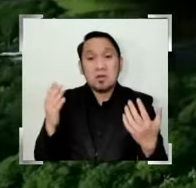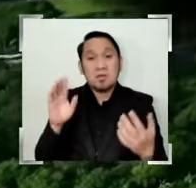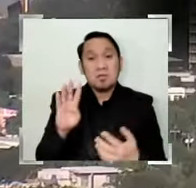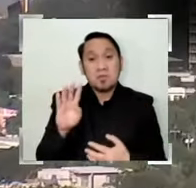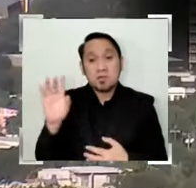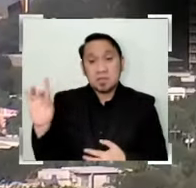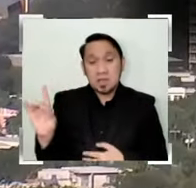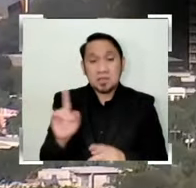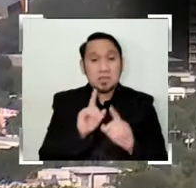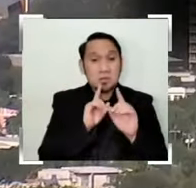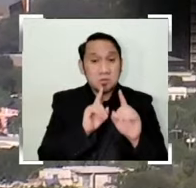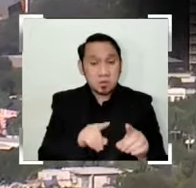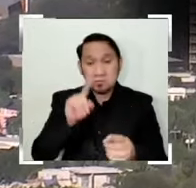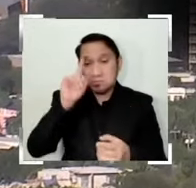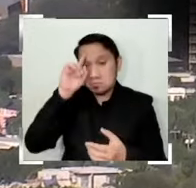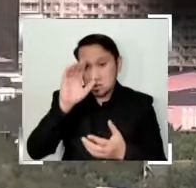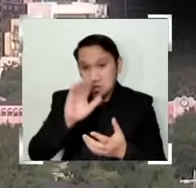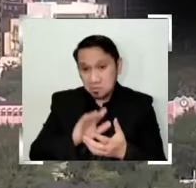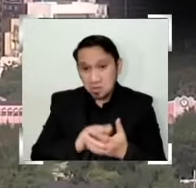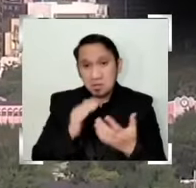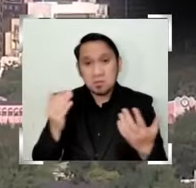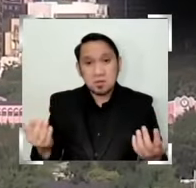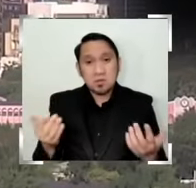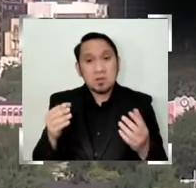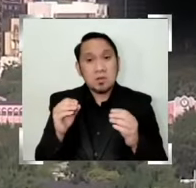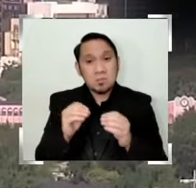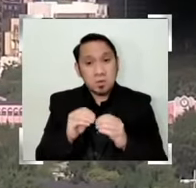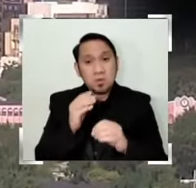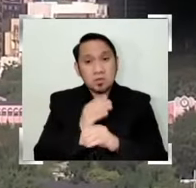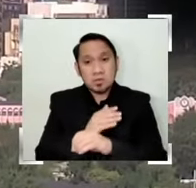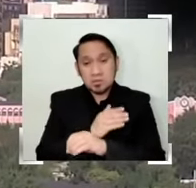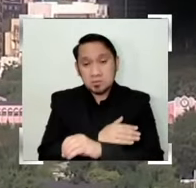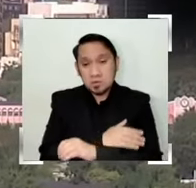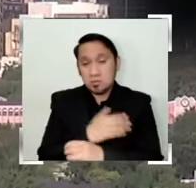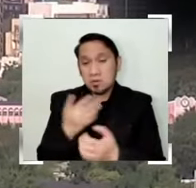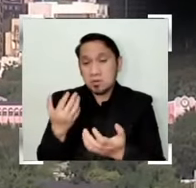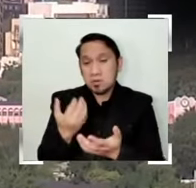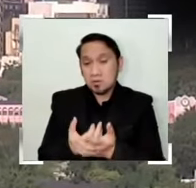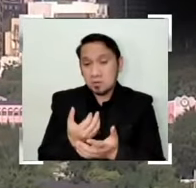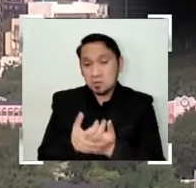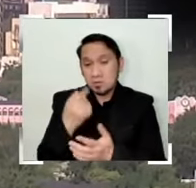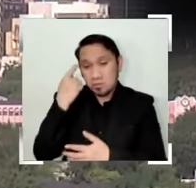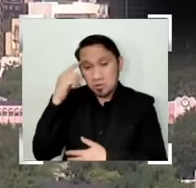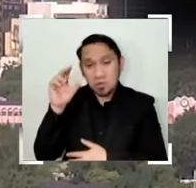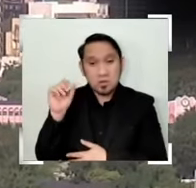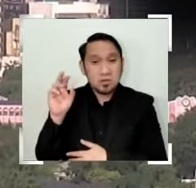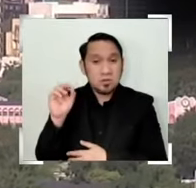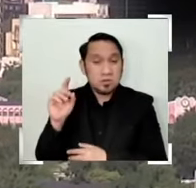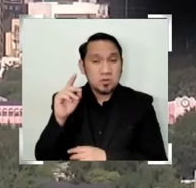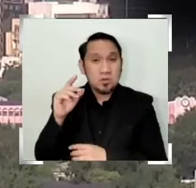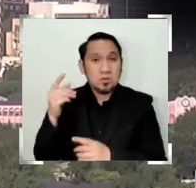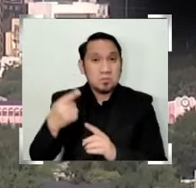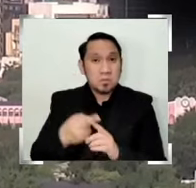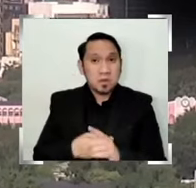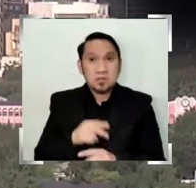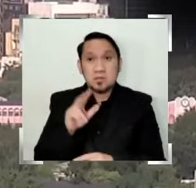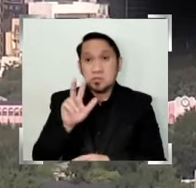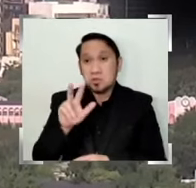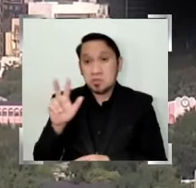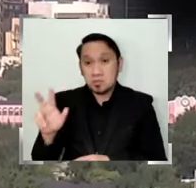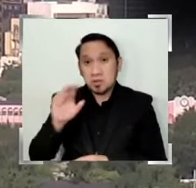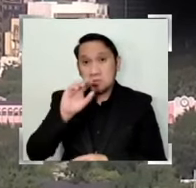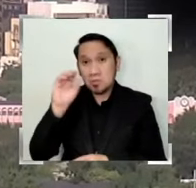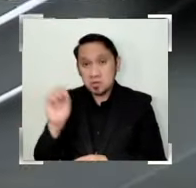ang naniniwalang bubuti ang lagay ng ekonomiya sa susunod na 12 buwan. 33% ang naniniwalang hindi